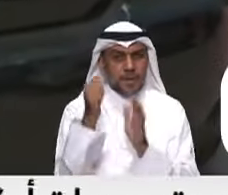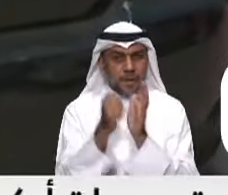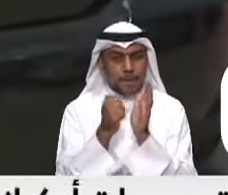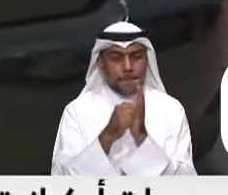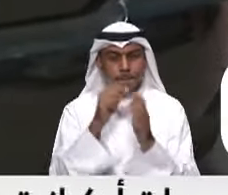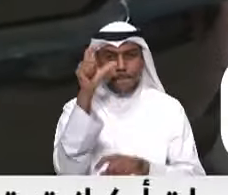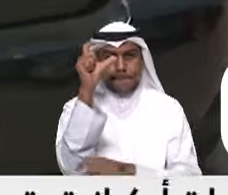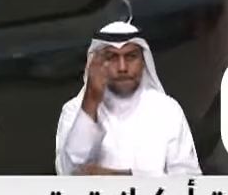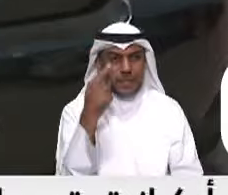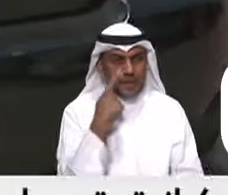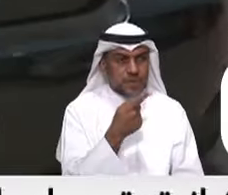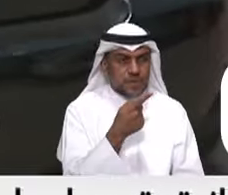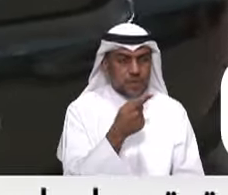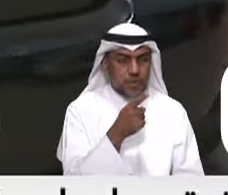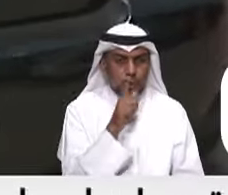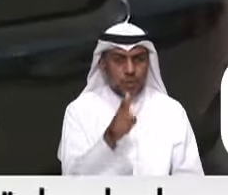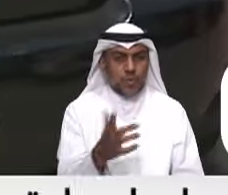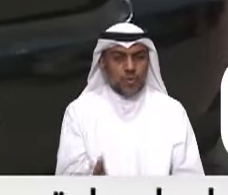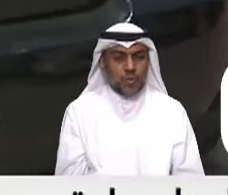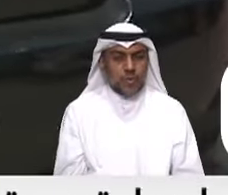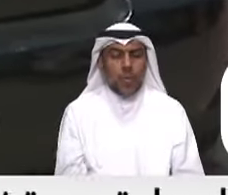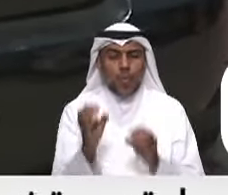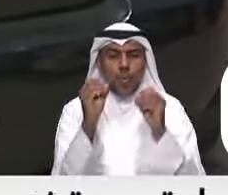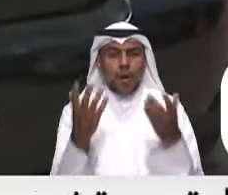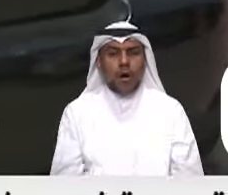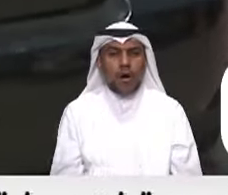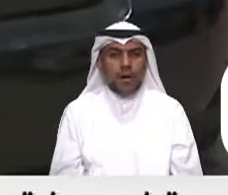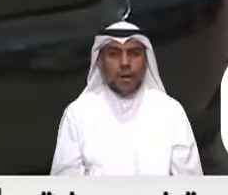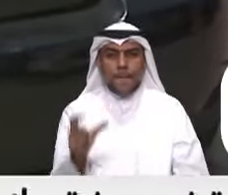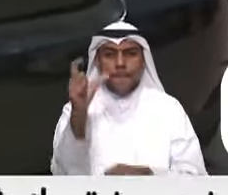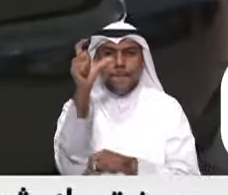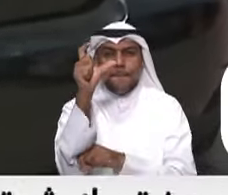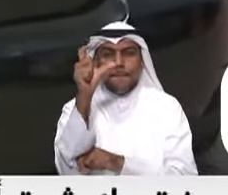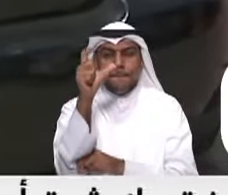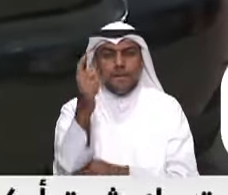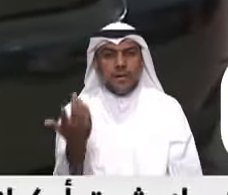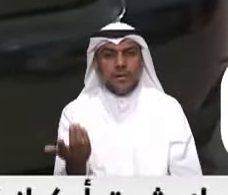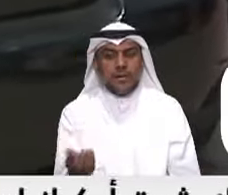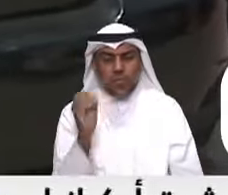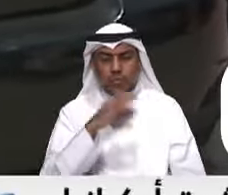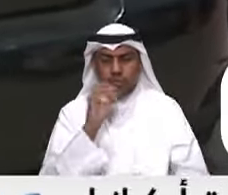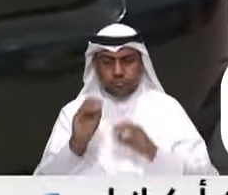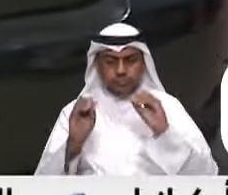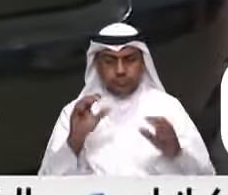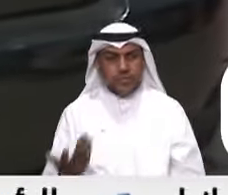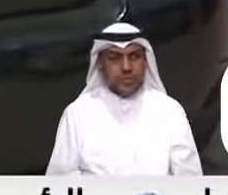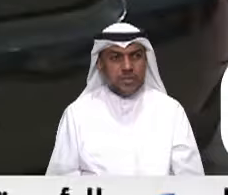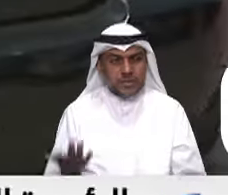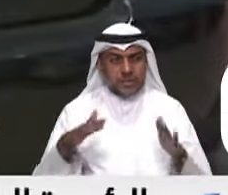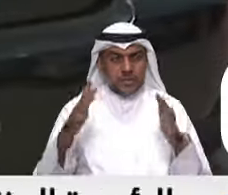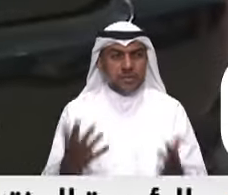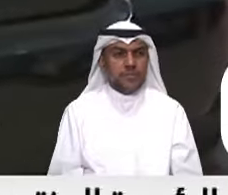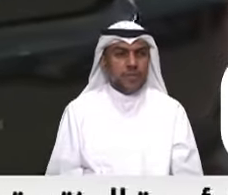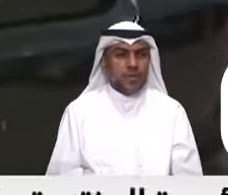دائما أغلب المساجد في منطقة الشويخ الصناعية تعاني من الإهمال ومن المخلفات حول